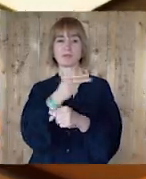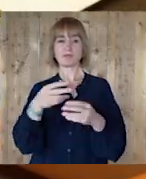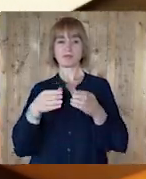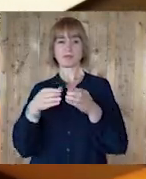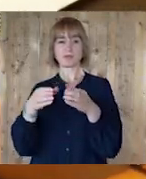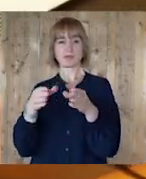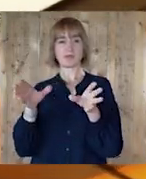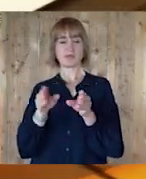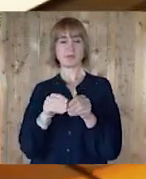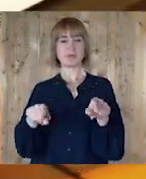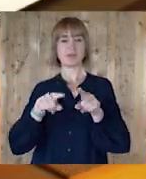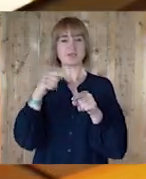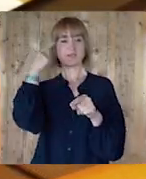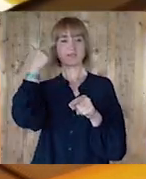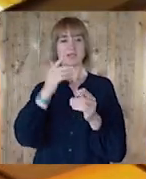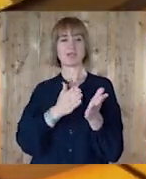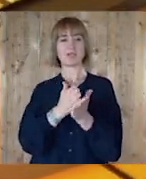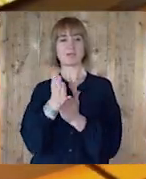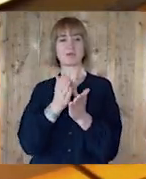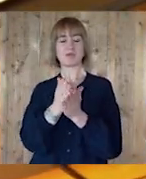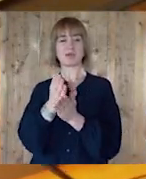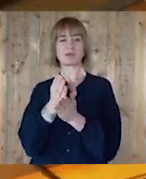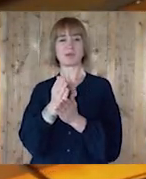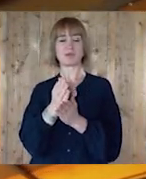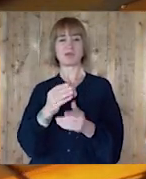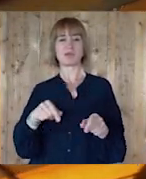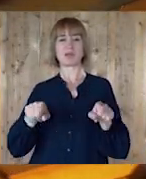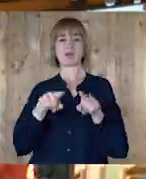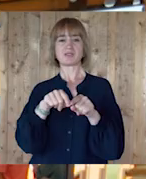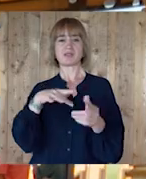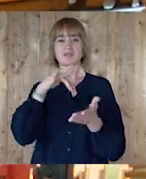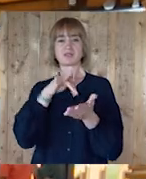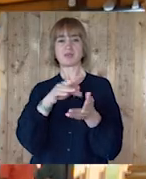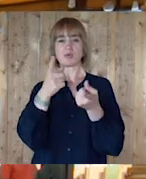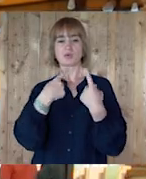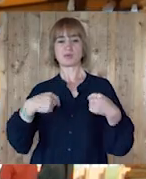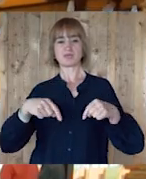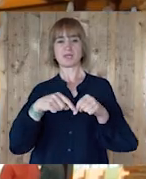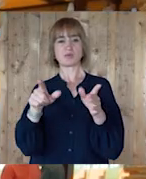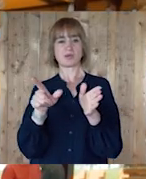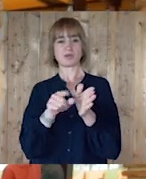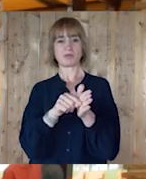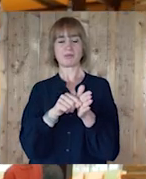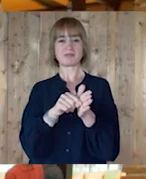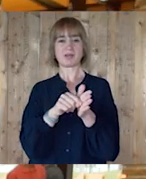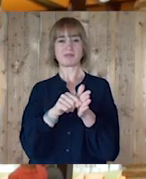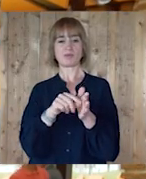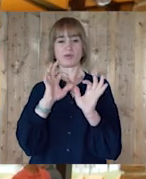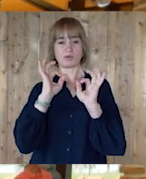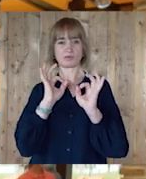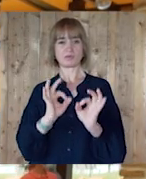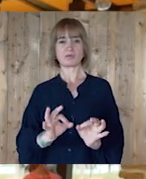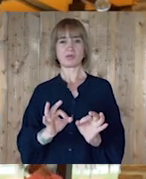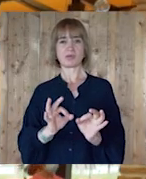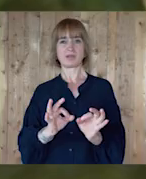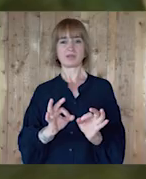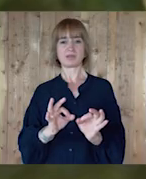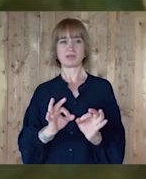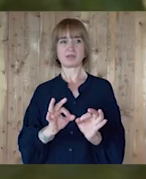თანამშრომლობა როგორც ბიზნეს სუბიექტებთან, ასევე საგანმანათლებლო პროვაიდერებთან და სამოქალაქო